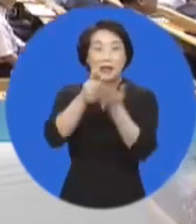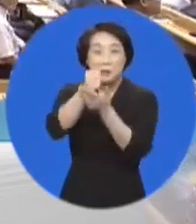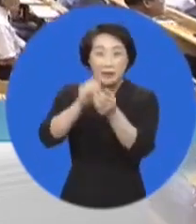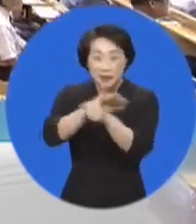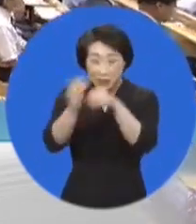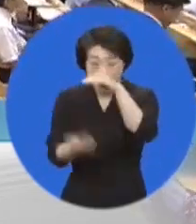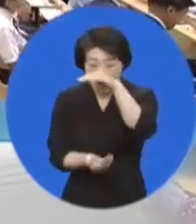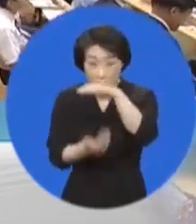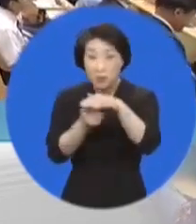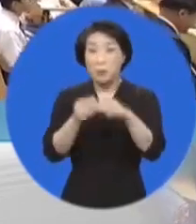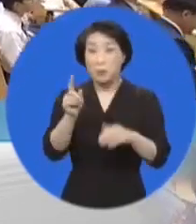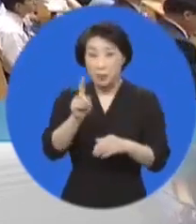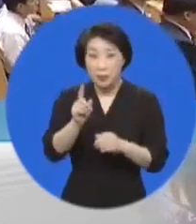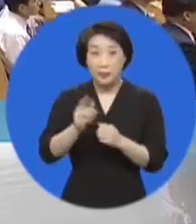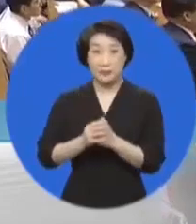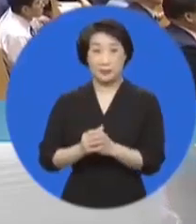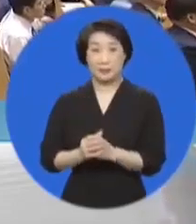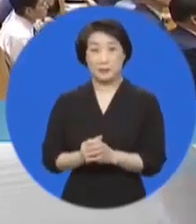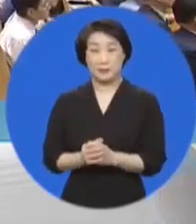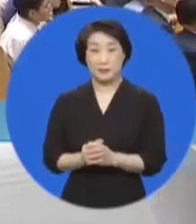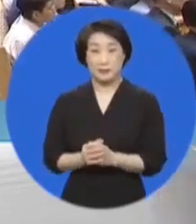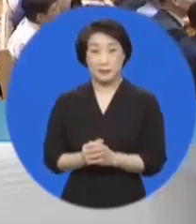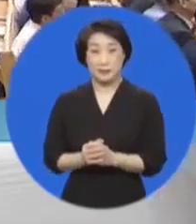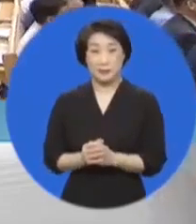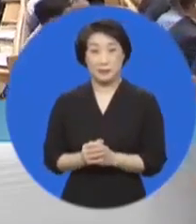하나님의 사랑의 절정인